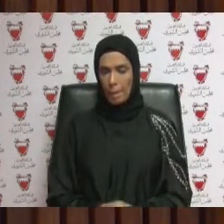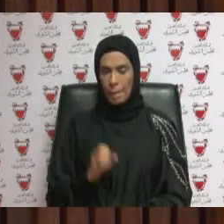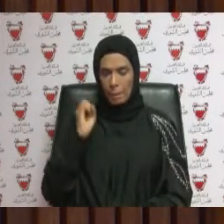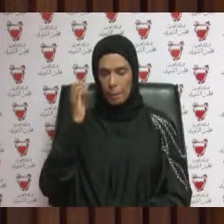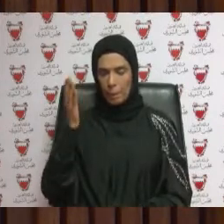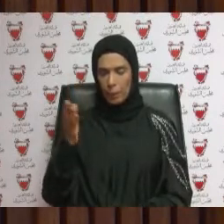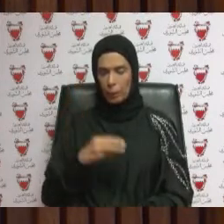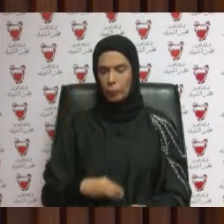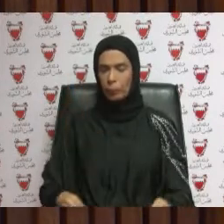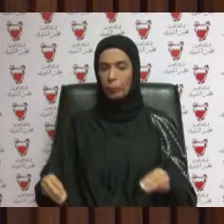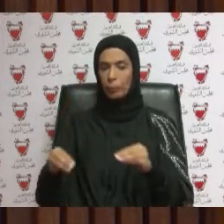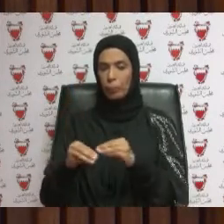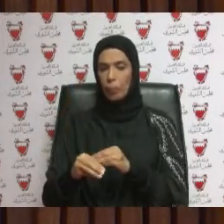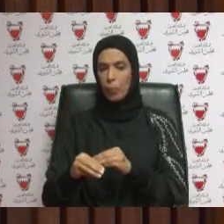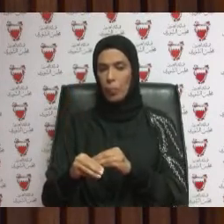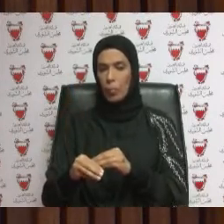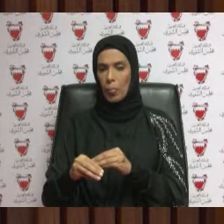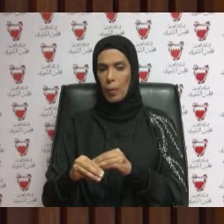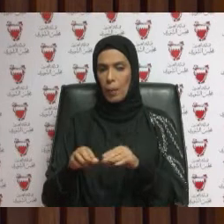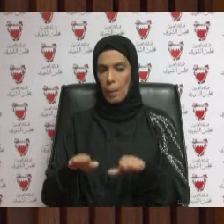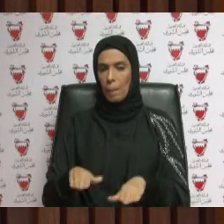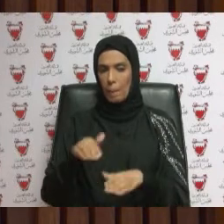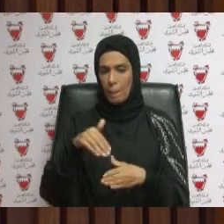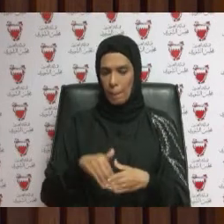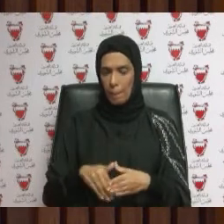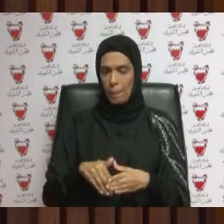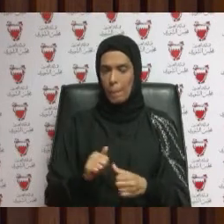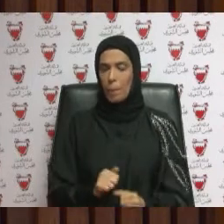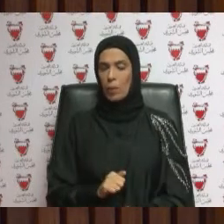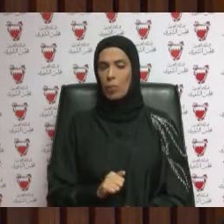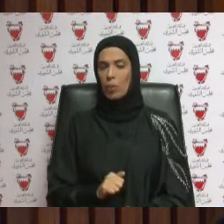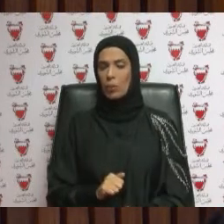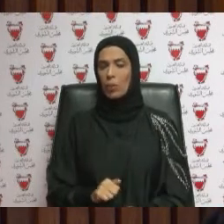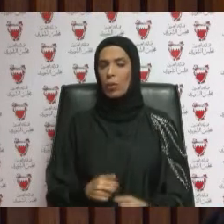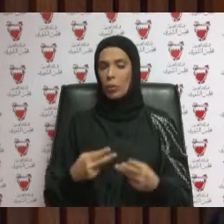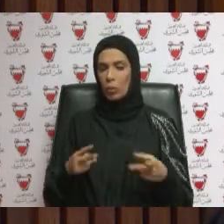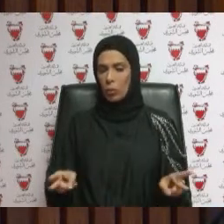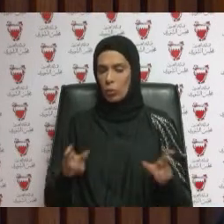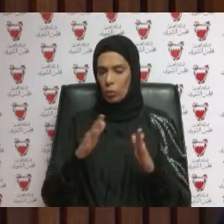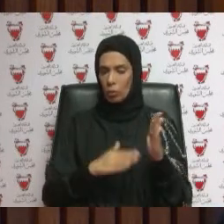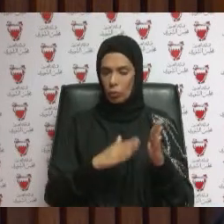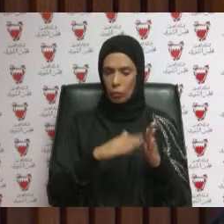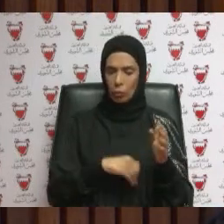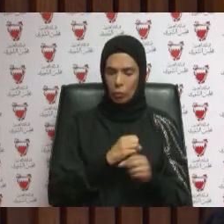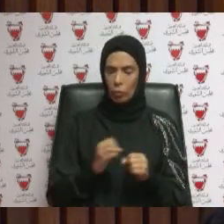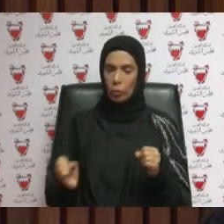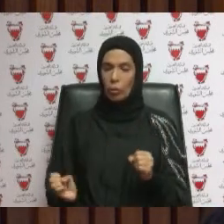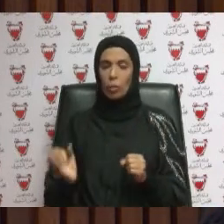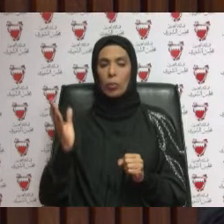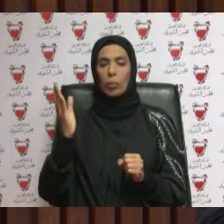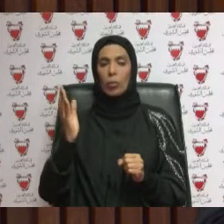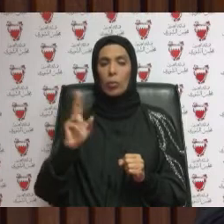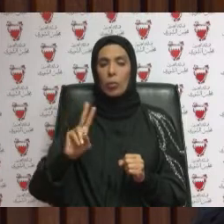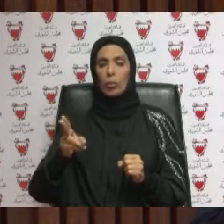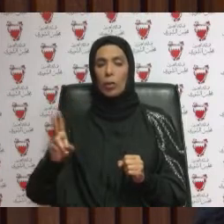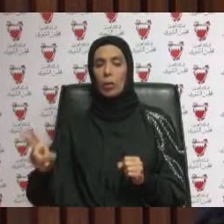بقانون بصيغته المعدلة المقدم من مجلس النواب، وكذلك الموافقة على نصوص مشروع القانون وذلك